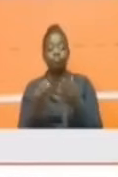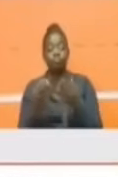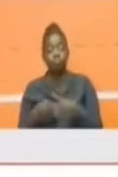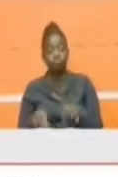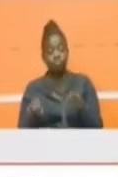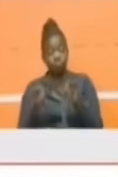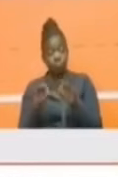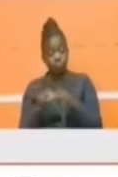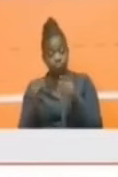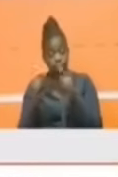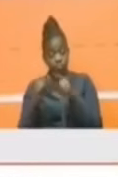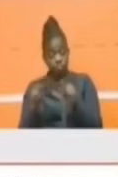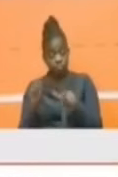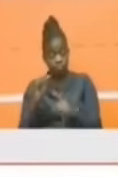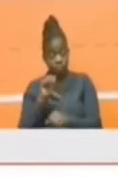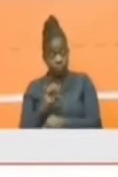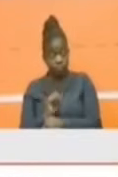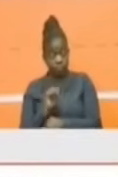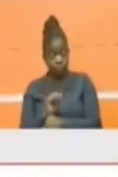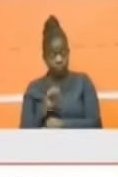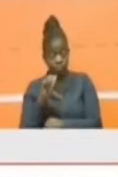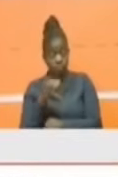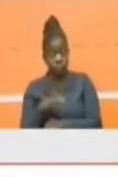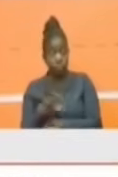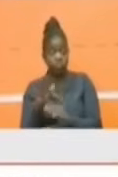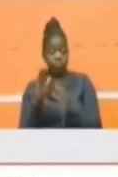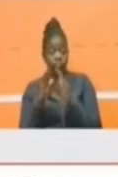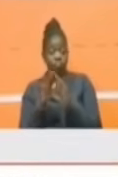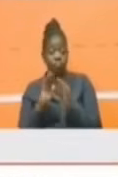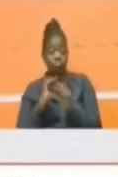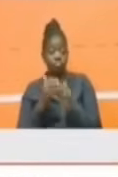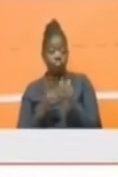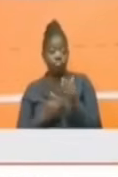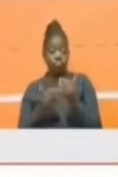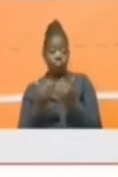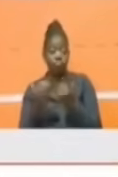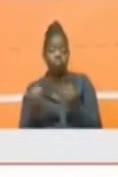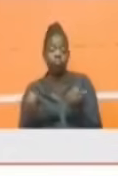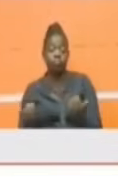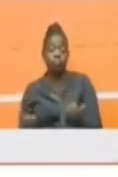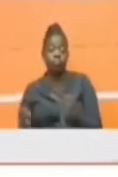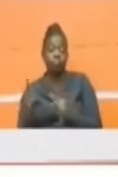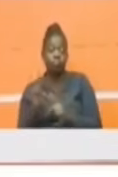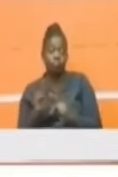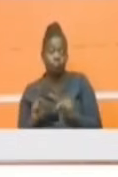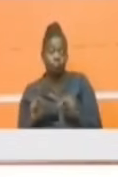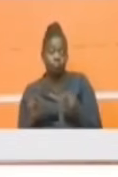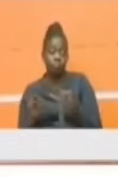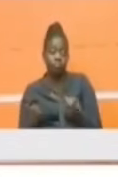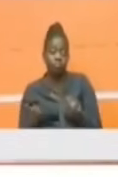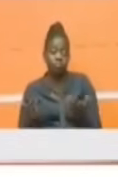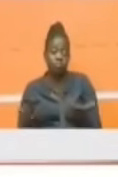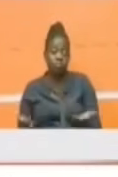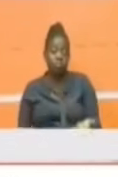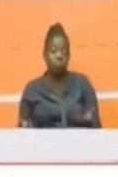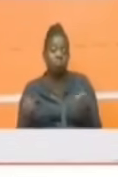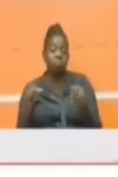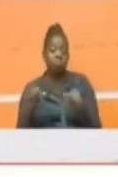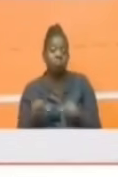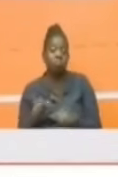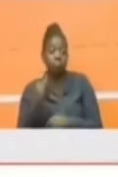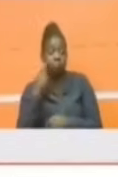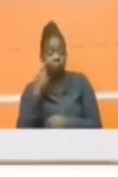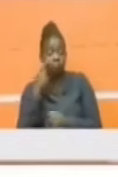kwe kutandika wo mulimu gwa makago abantu baffe banji nyo ebyo busubuzi biba tabukide obadde